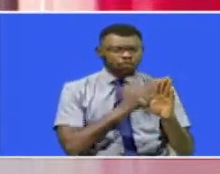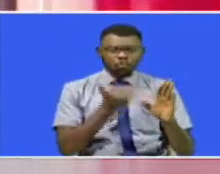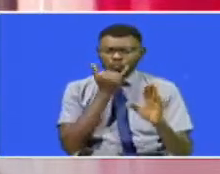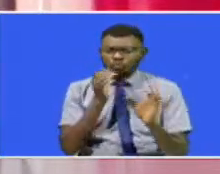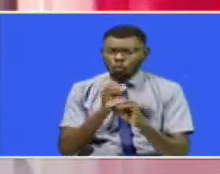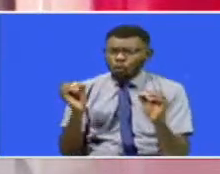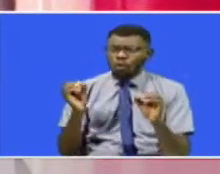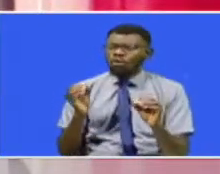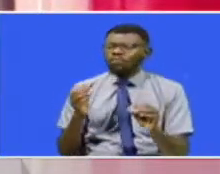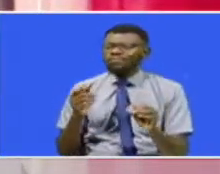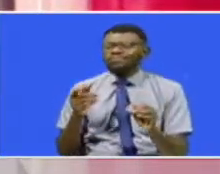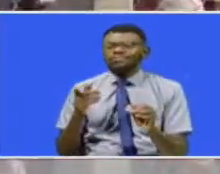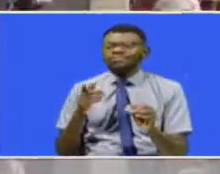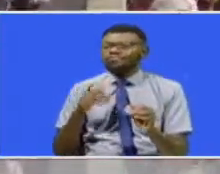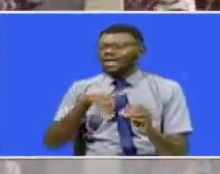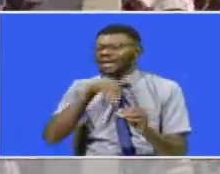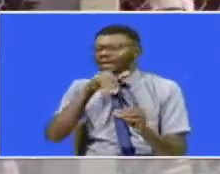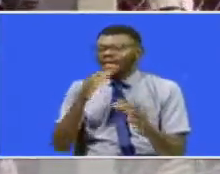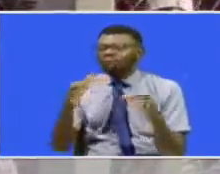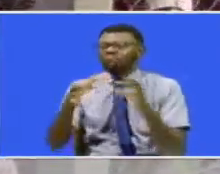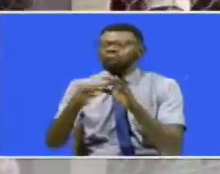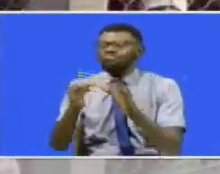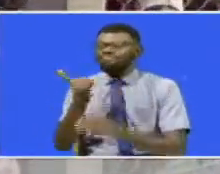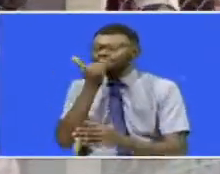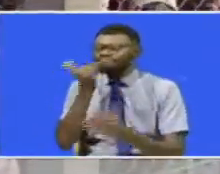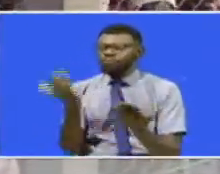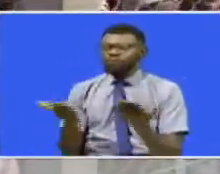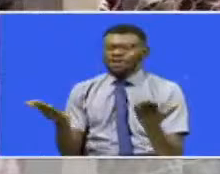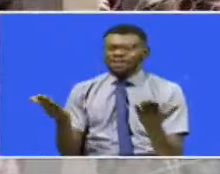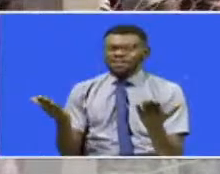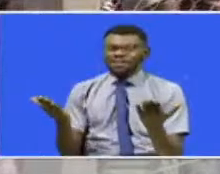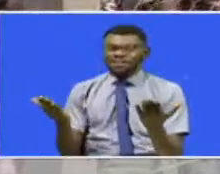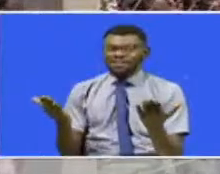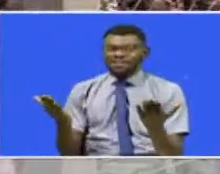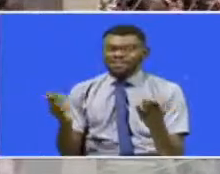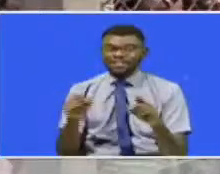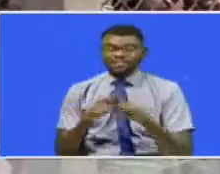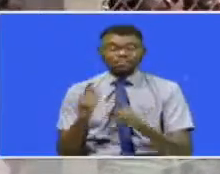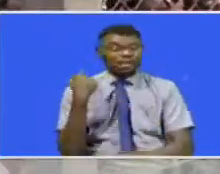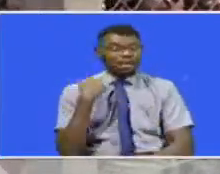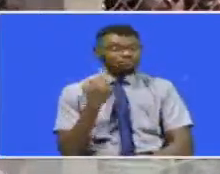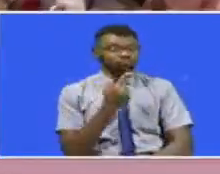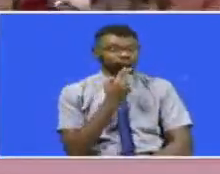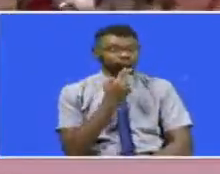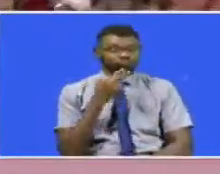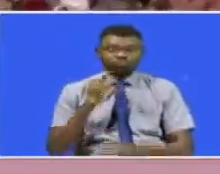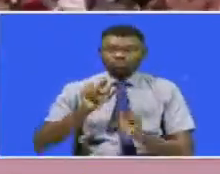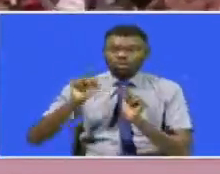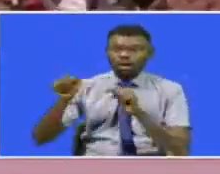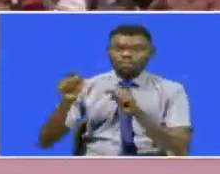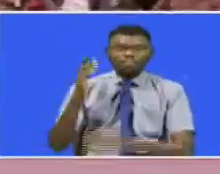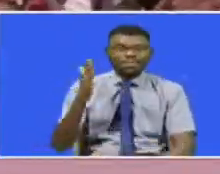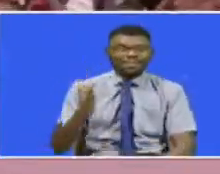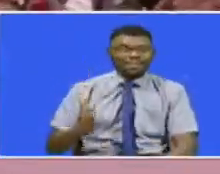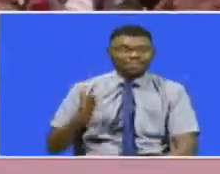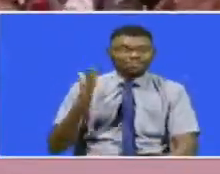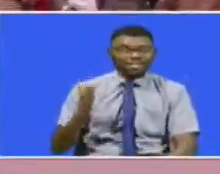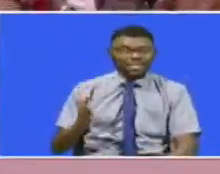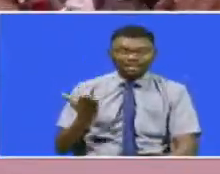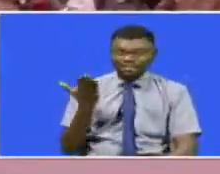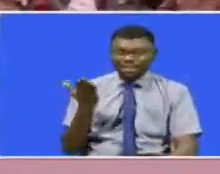hii ya pili iko makosa kwa namna gani? Na kama ilivyokuwa Jumanne, rais alipozuru Naivasha katika kaunti hii ya